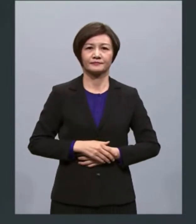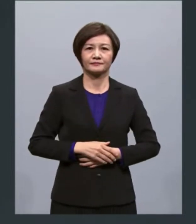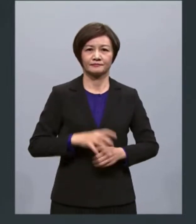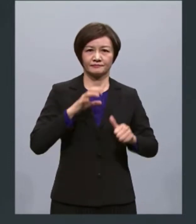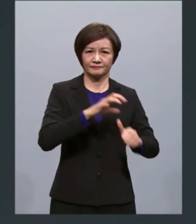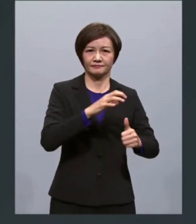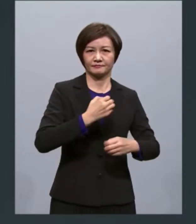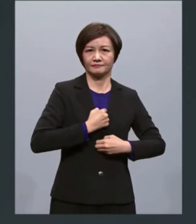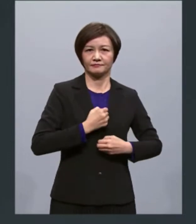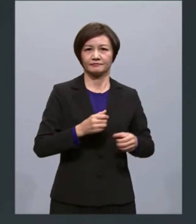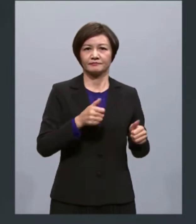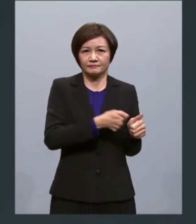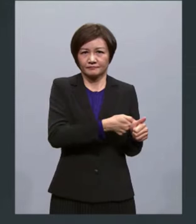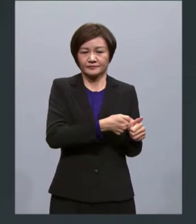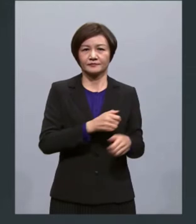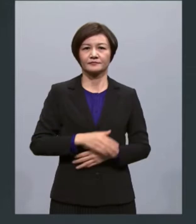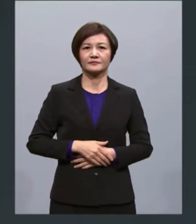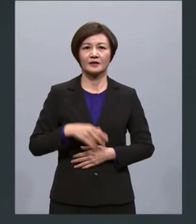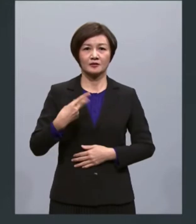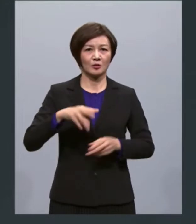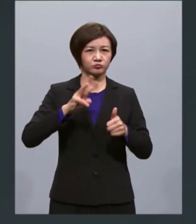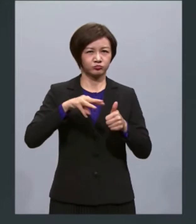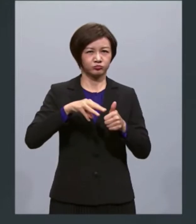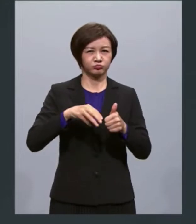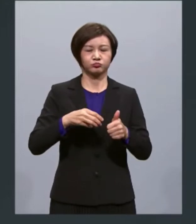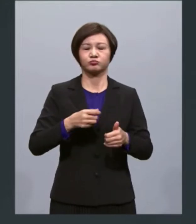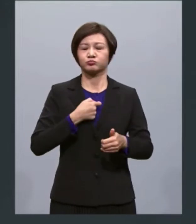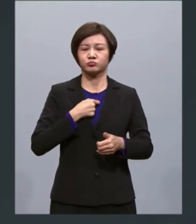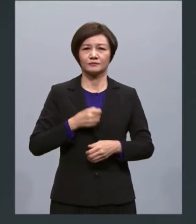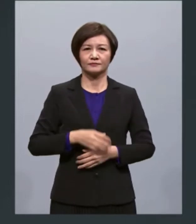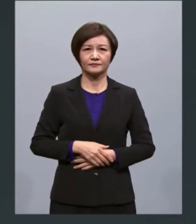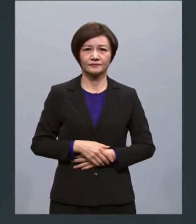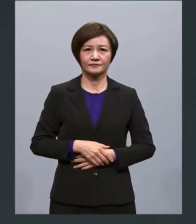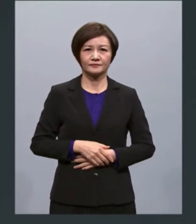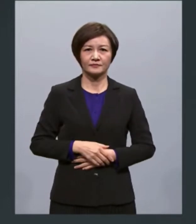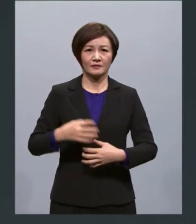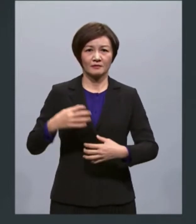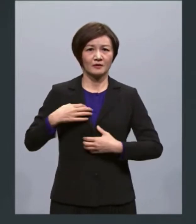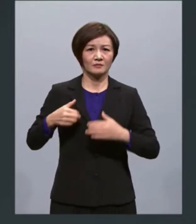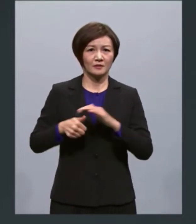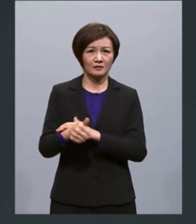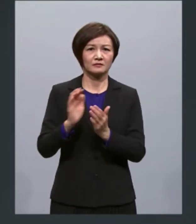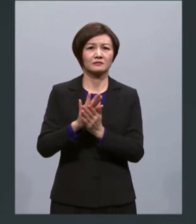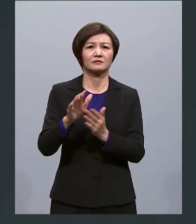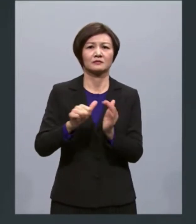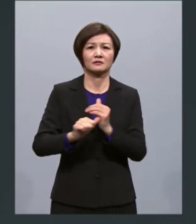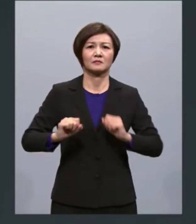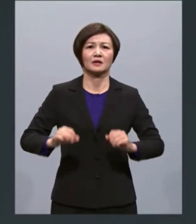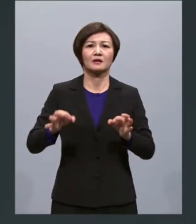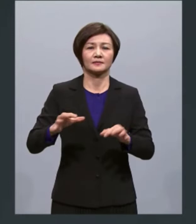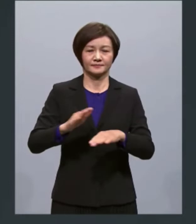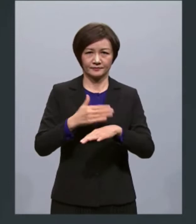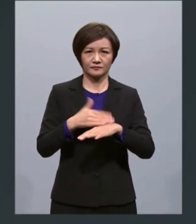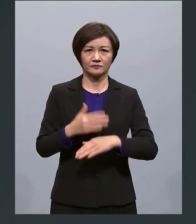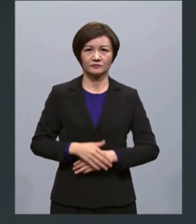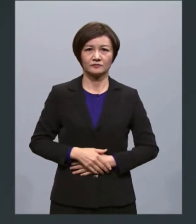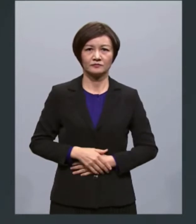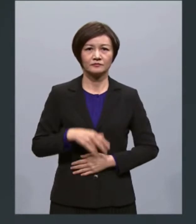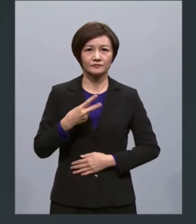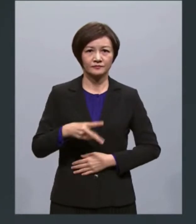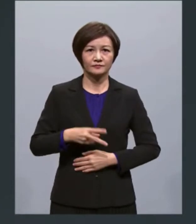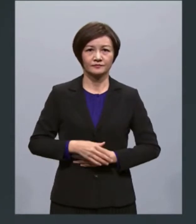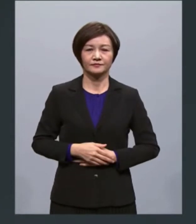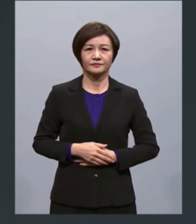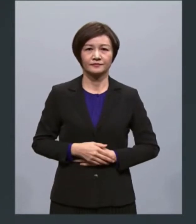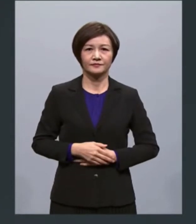该制定有效率的训练，才不会让当兵变成一种浪费生命的时间，而且变成